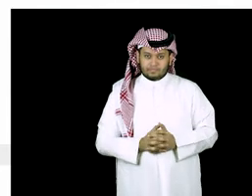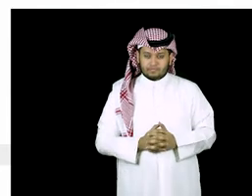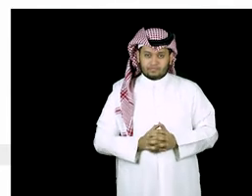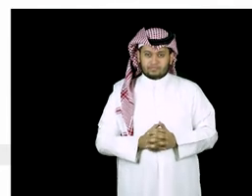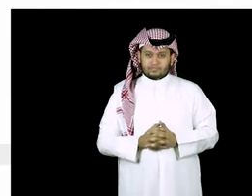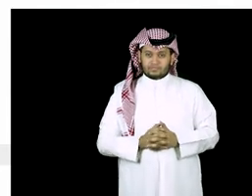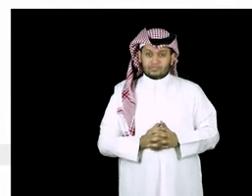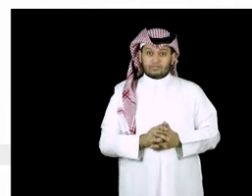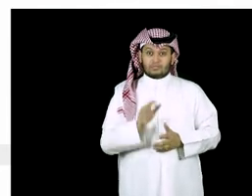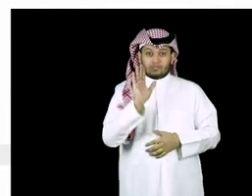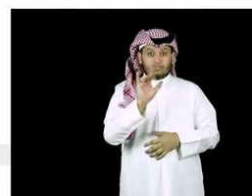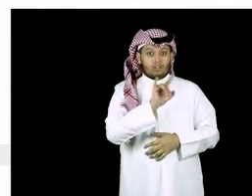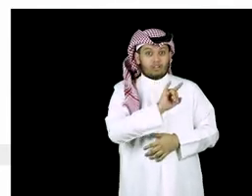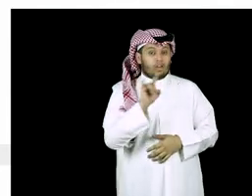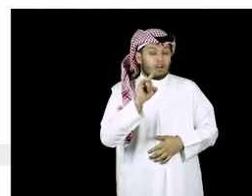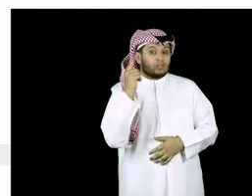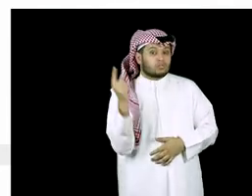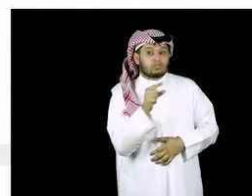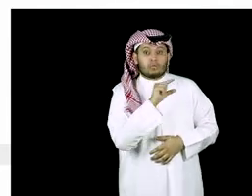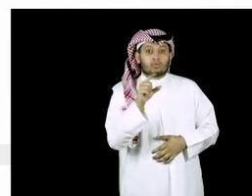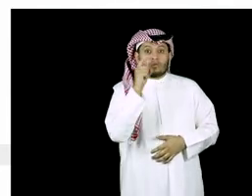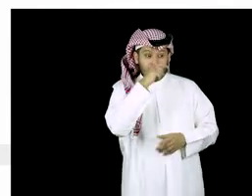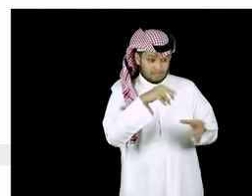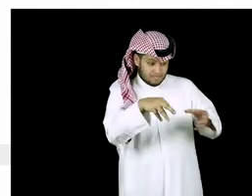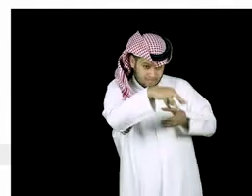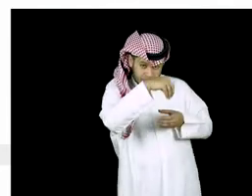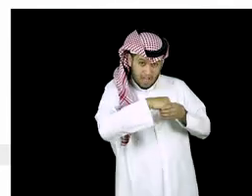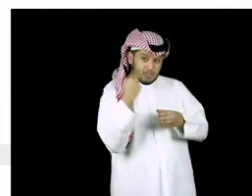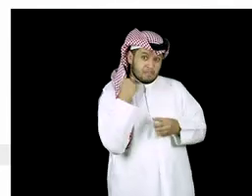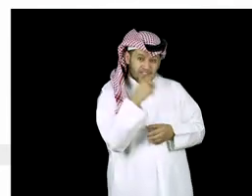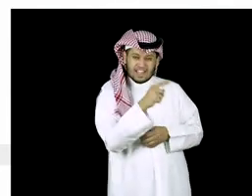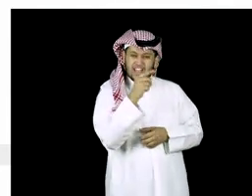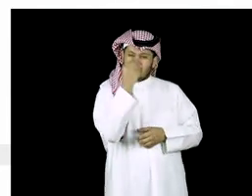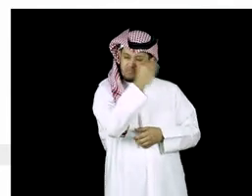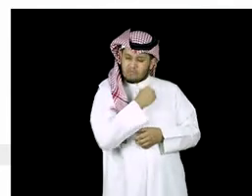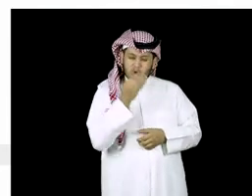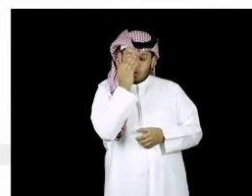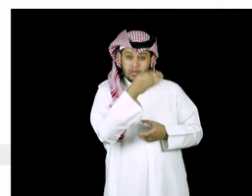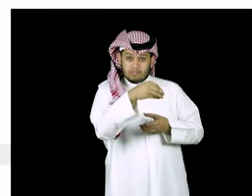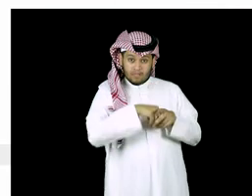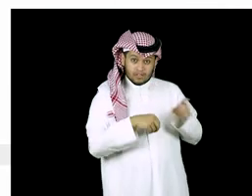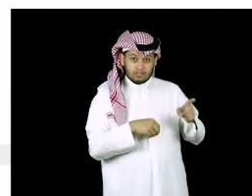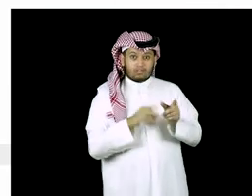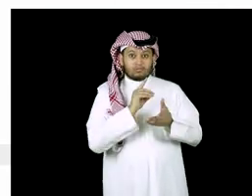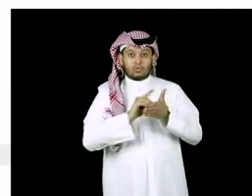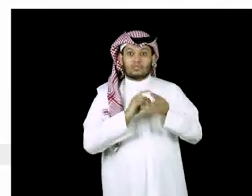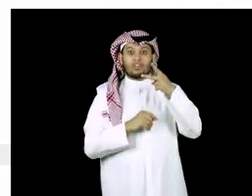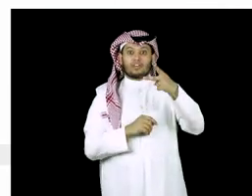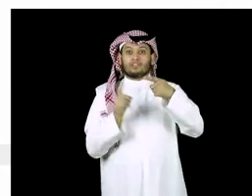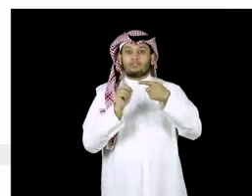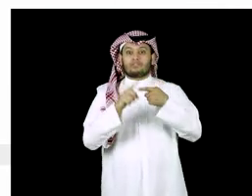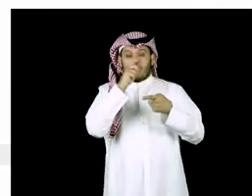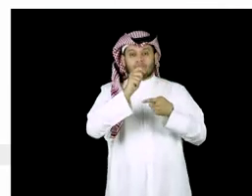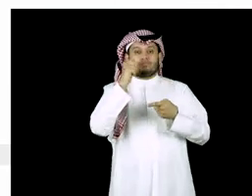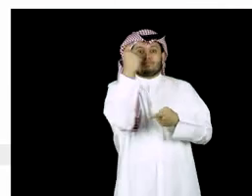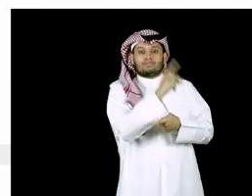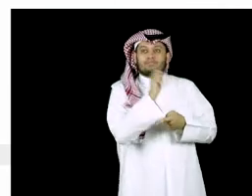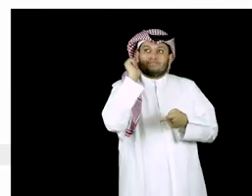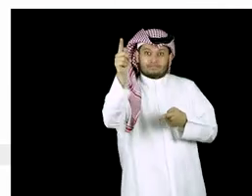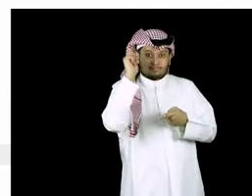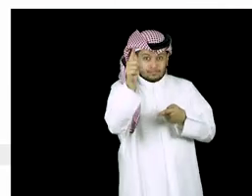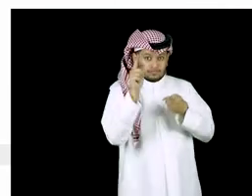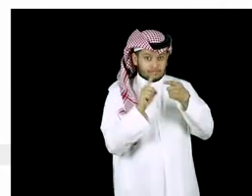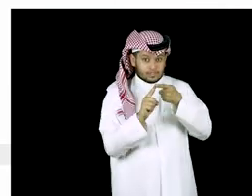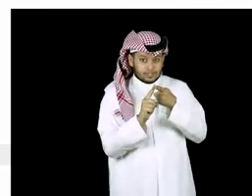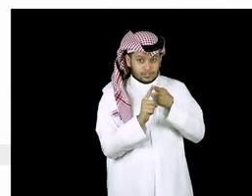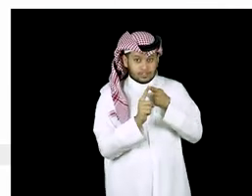لا يجوز عقد الذمة المؤبد إلا بشرطين: الشرط الأول الالتزام بدفع الجزية، الشرط